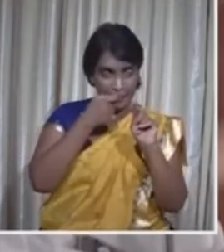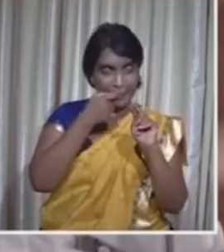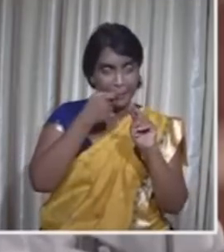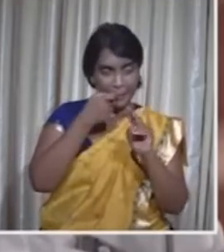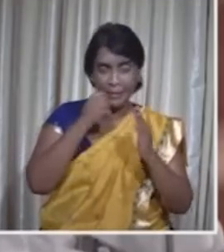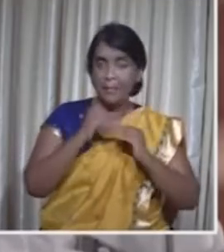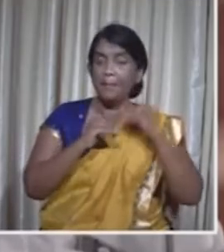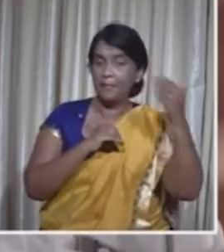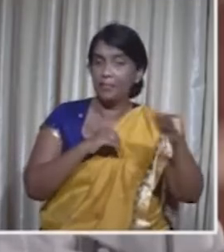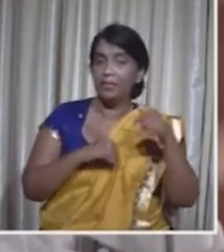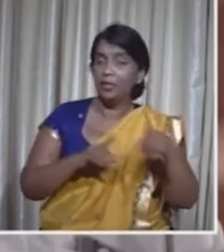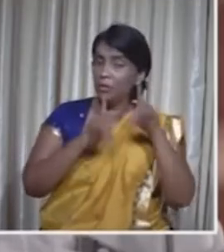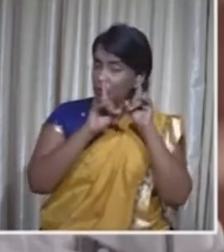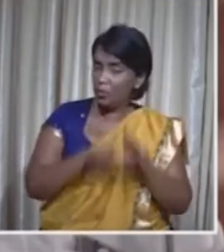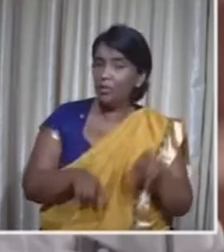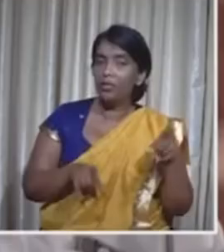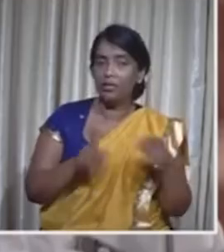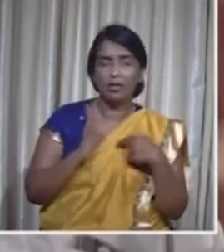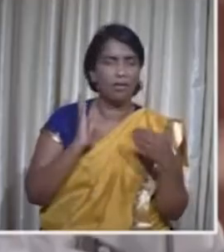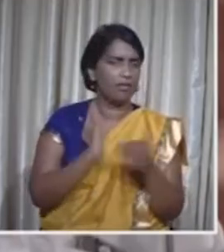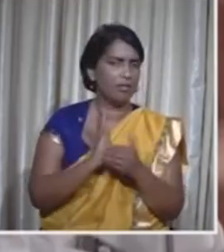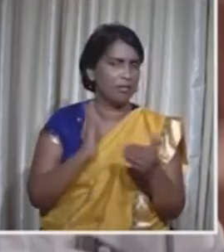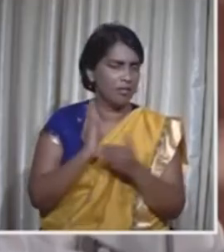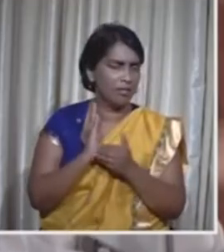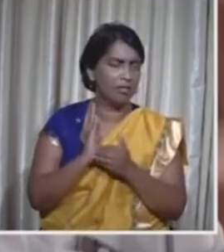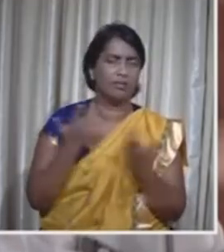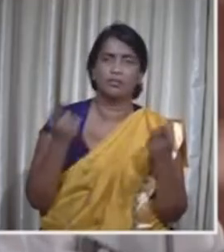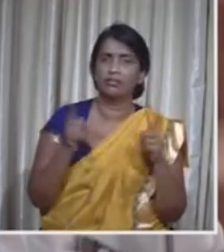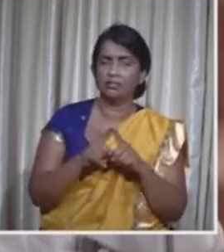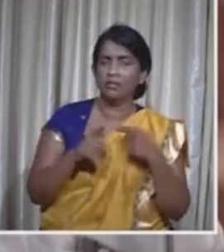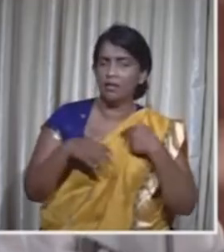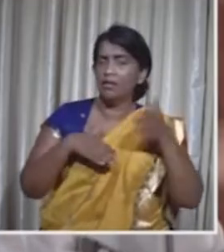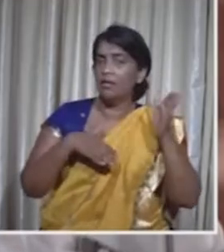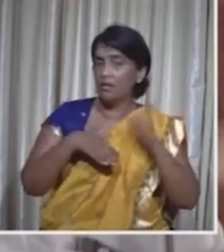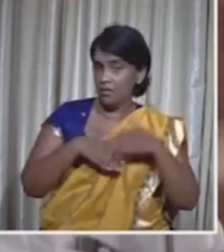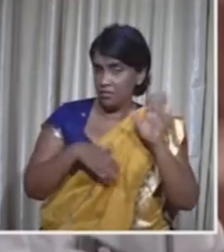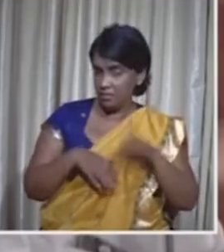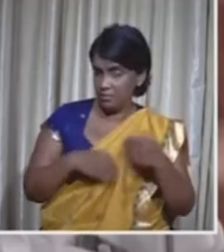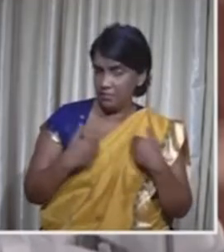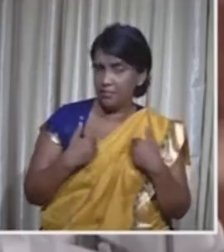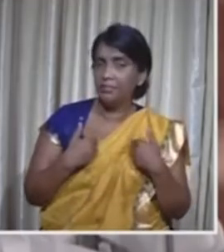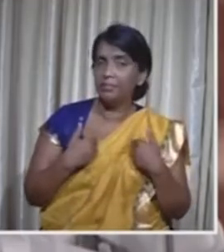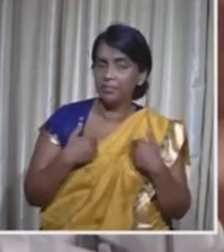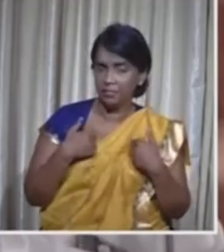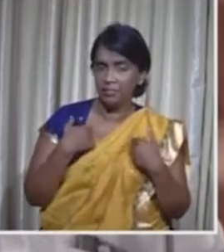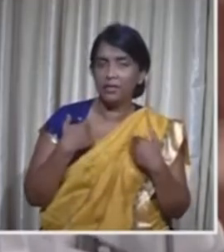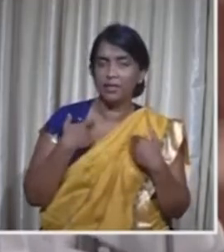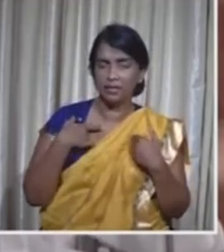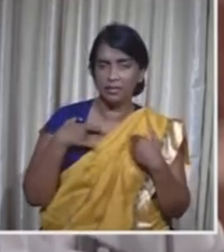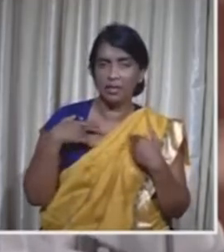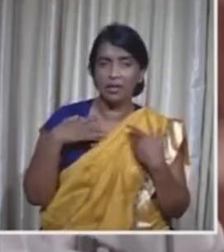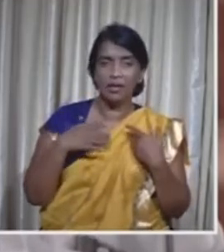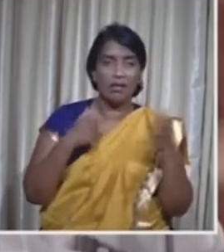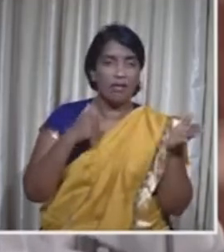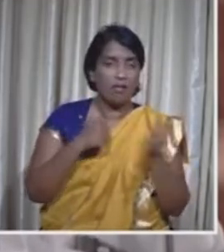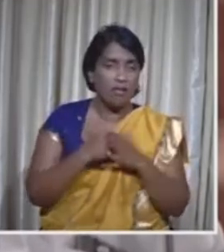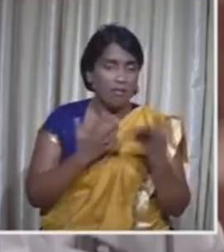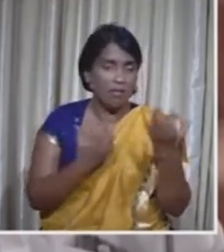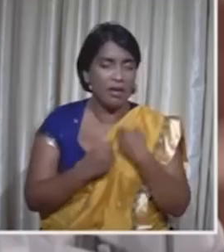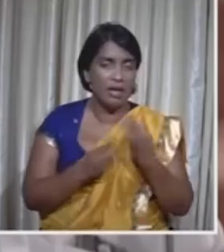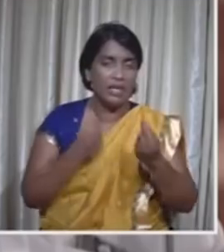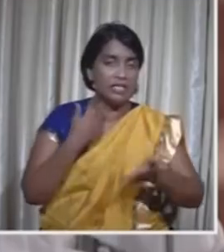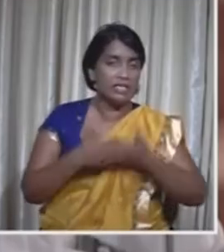ஒரு சிமெண்ட்டுக்கு, ஒரு கம்பிக்கு, ஒரு பெட்ரோலுக்கு, உணவு பண்டங்களுக்கு, பால்மா பேக்கெட்டுக்காக தமிழர்கள் எத்தனையோ துன்பங்களை